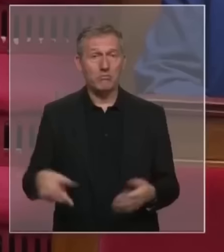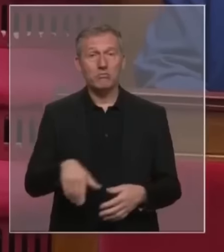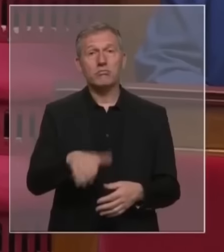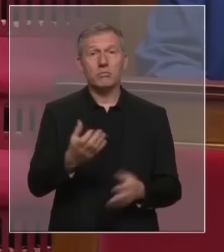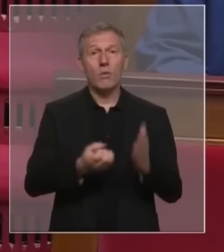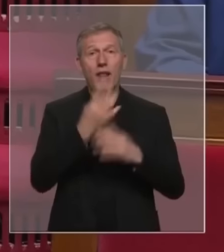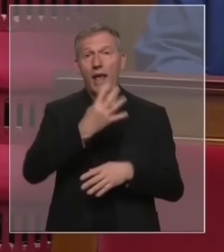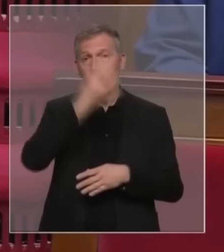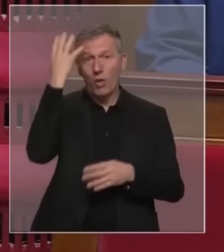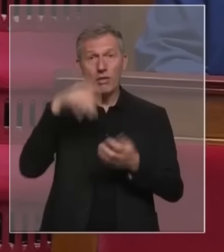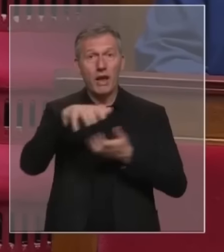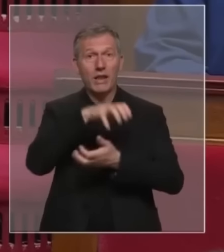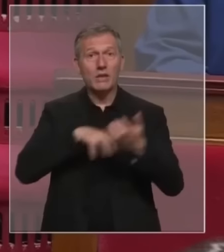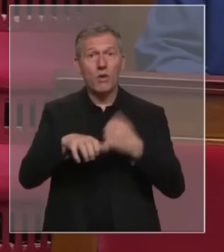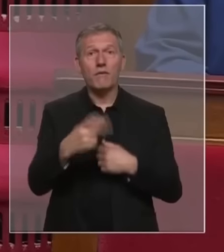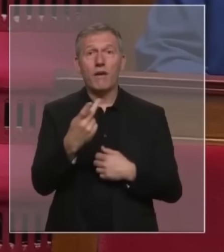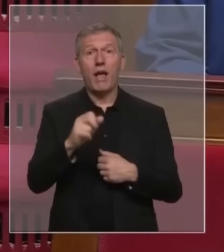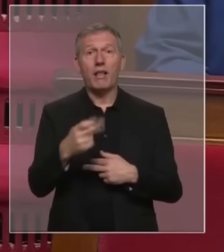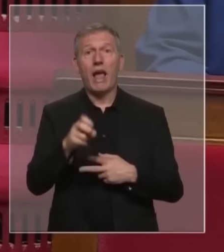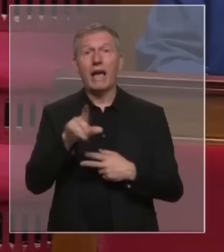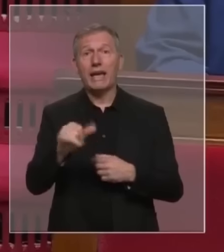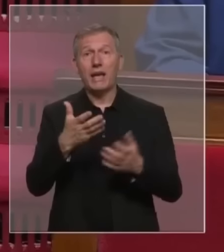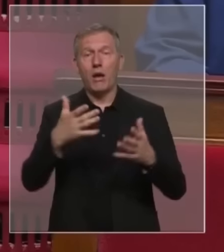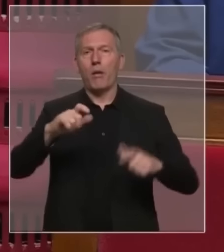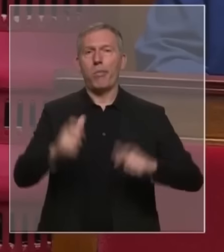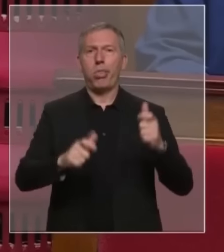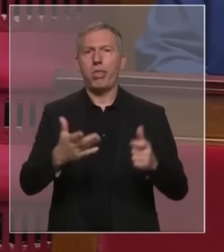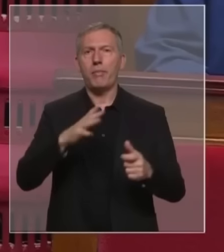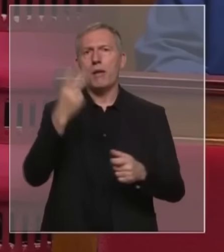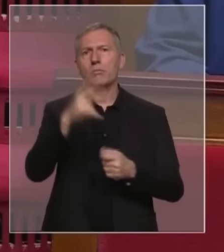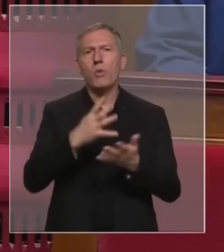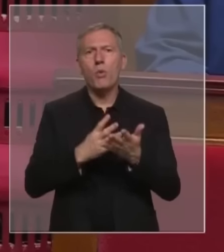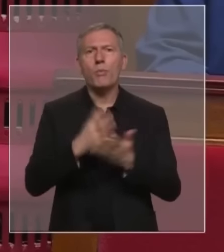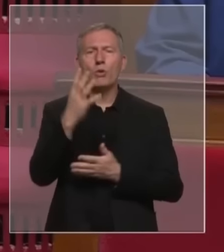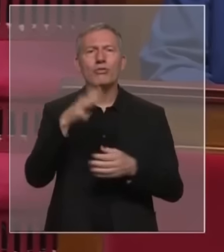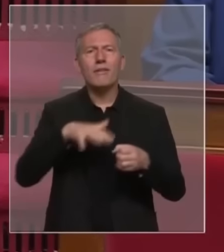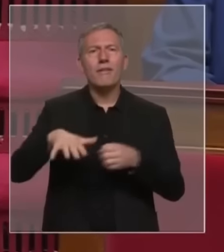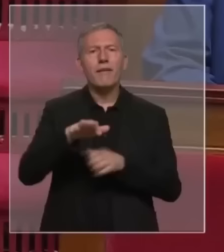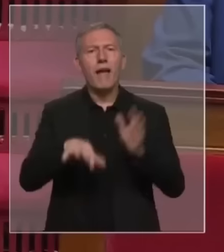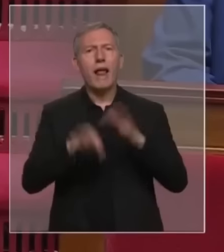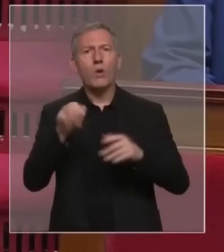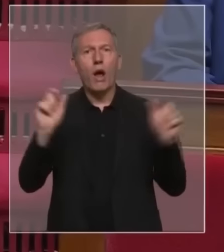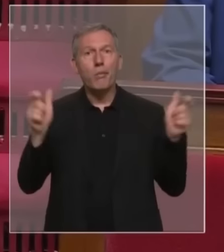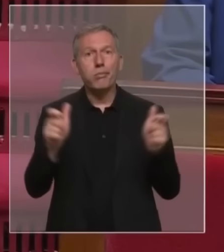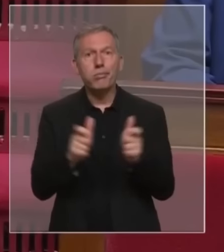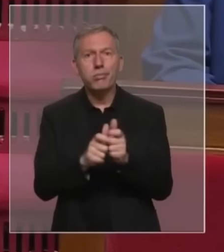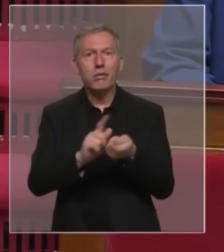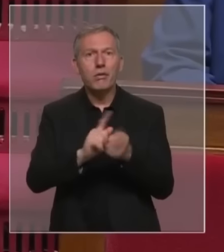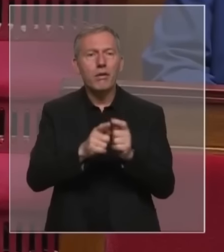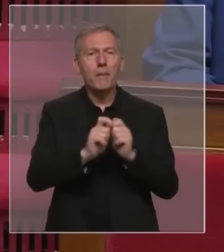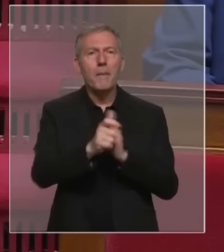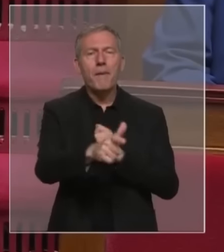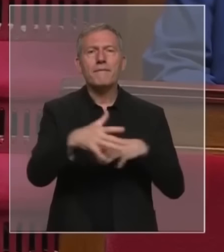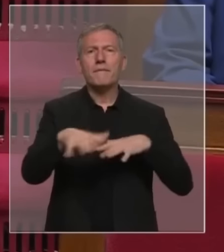catastrophique kanaki est grandement déstabilisé par votre projet mortifère de déjeeler le corps électoral restreint engendrant une succession